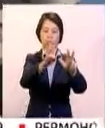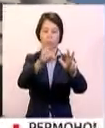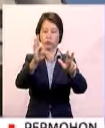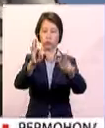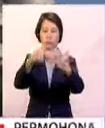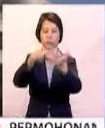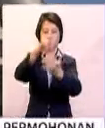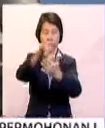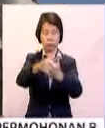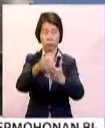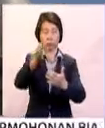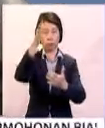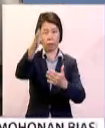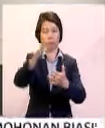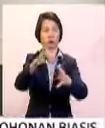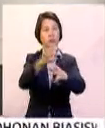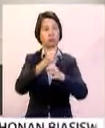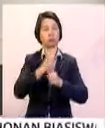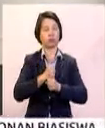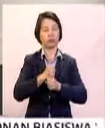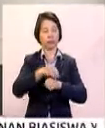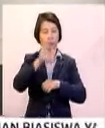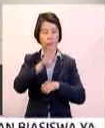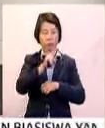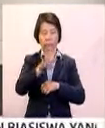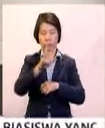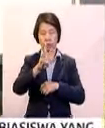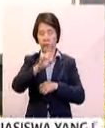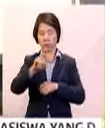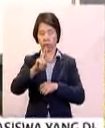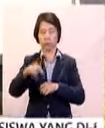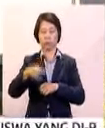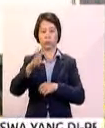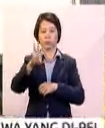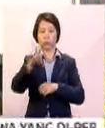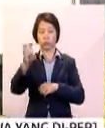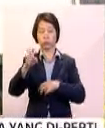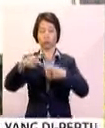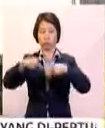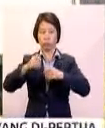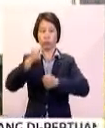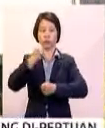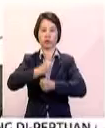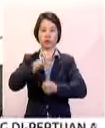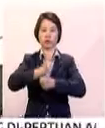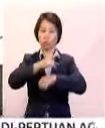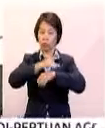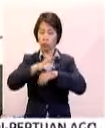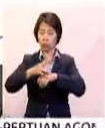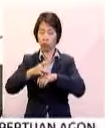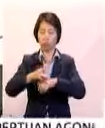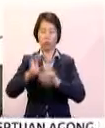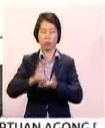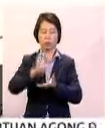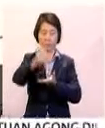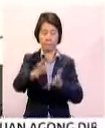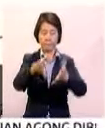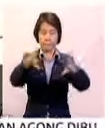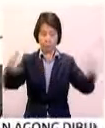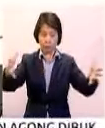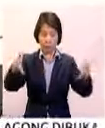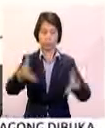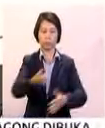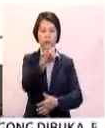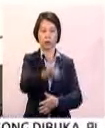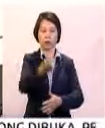sem projek dan dijangka menjana lebih 26,400 peluang pekerjaan baharu pelaburan terbesar melibatkan sektor